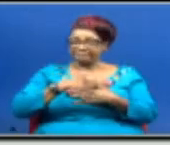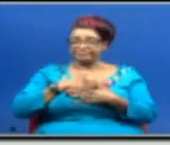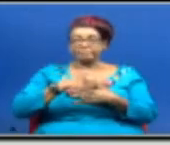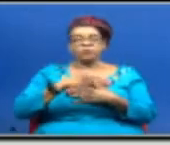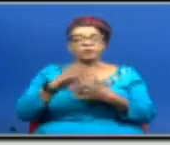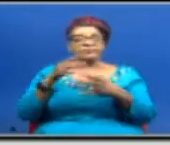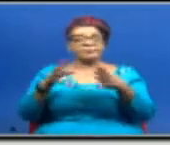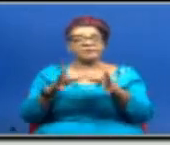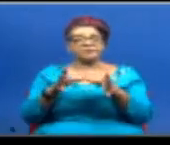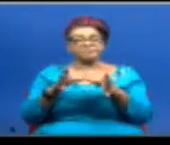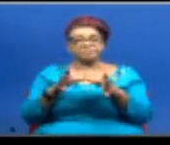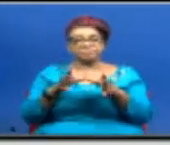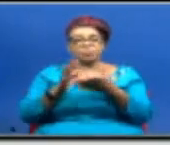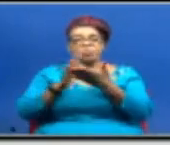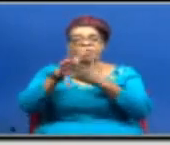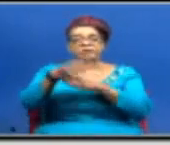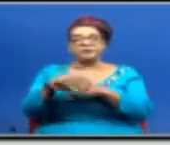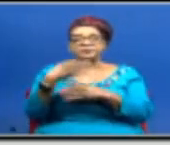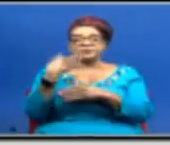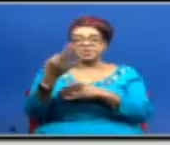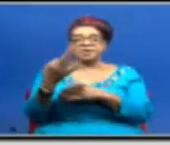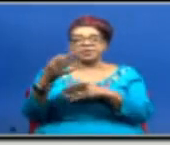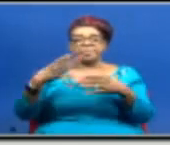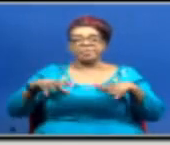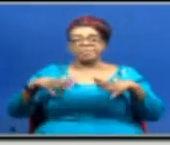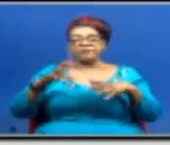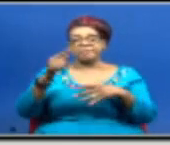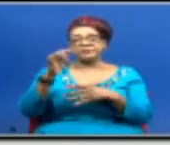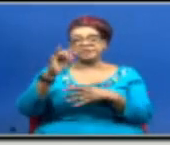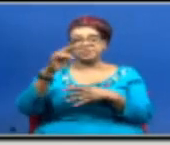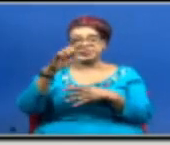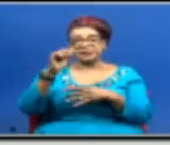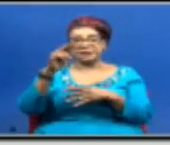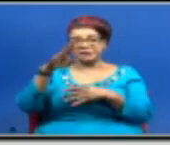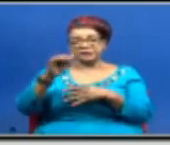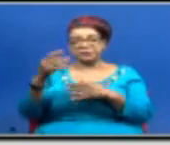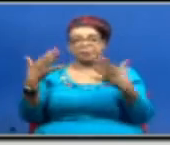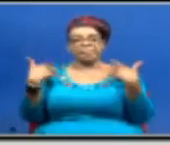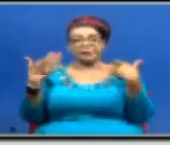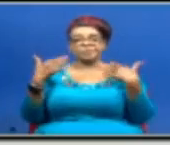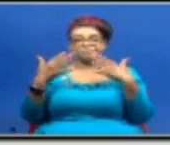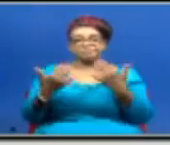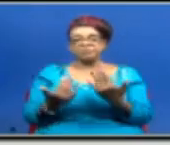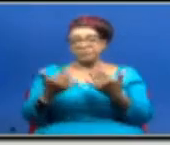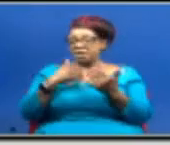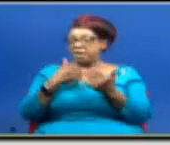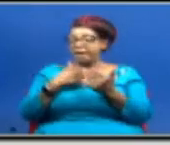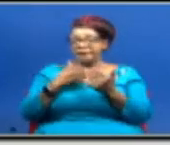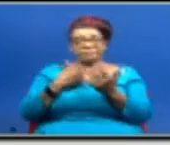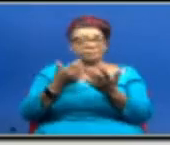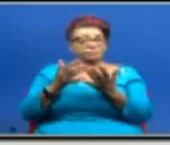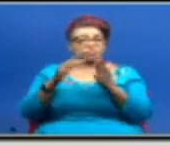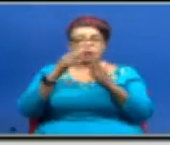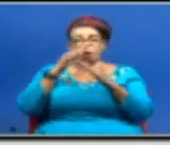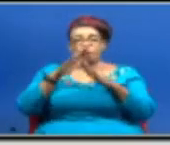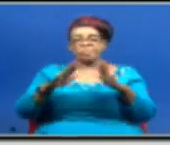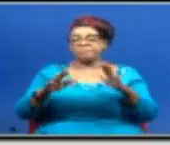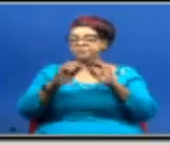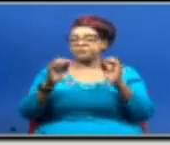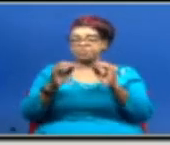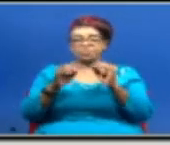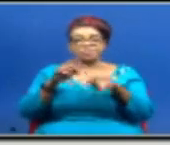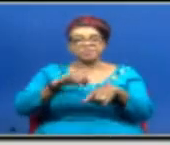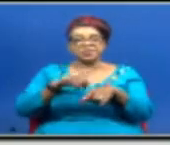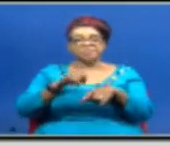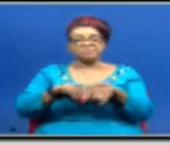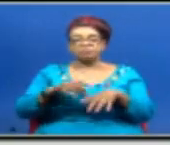Zaidi ya watu 300 kutoka wadi mbili za Tigania ya Magharibi kwenye kaunti ya Meru wamewachwa bila makao baada ya mafuriko kuharibu makazi